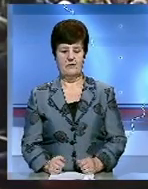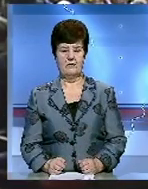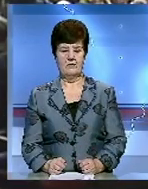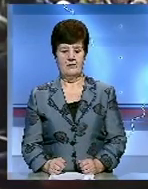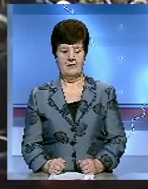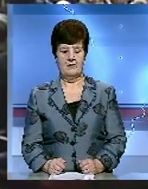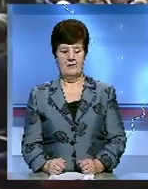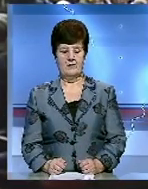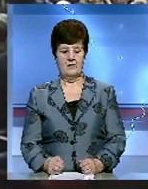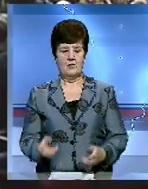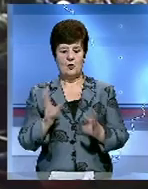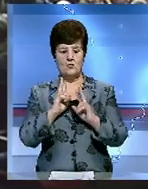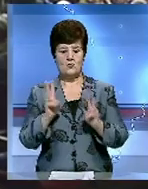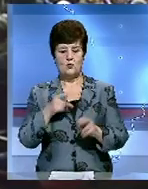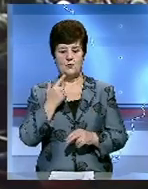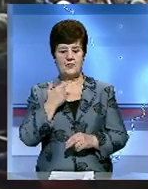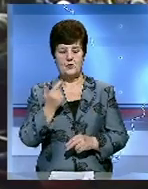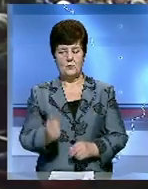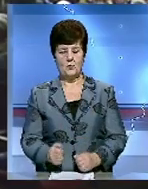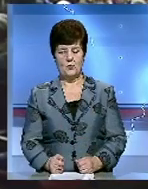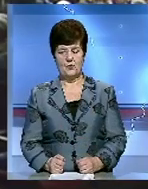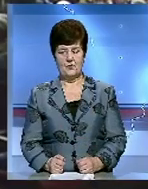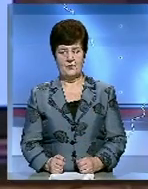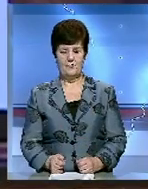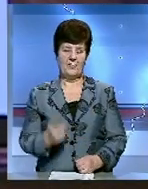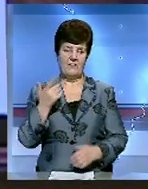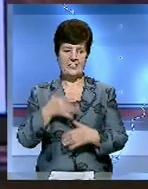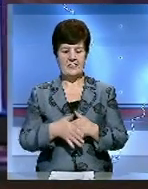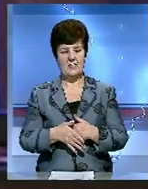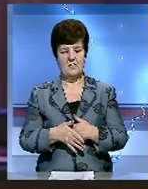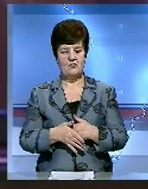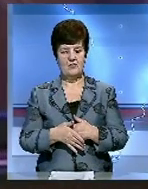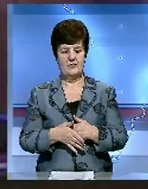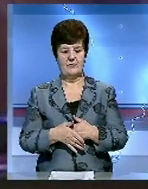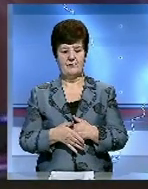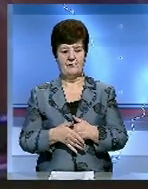Nu știu cum să-i spun. Oare mă va înțelege?